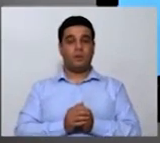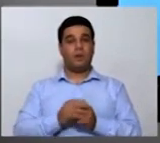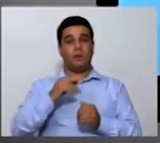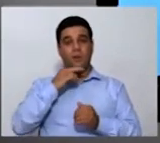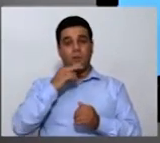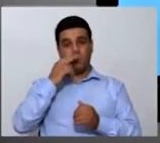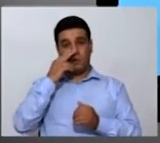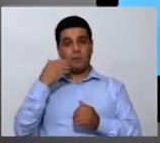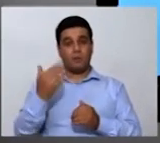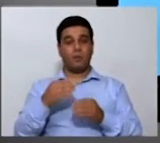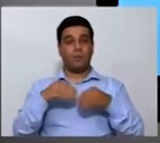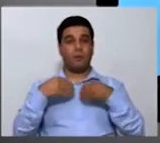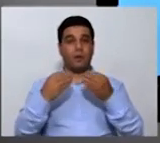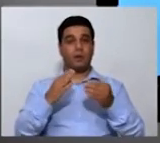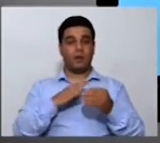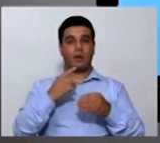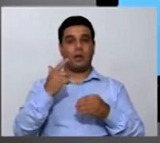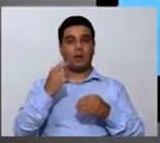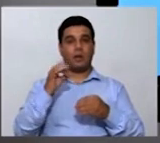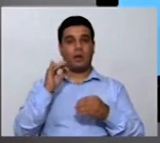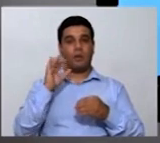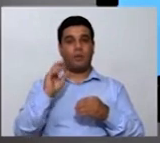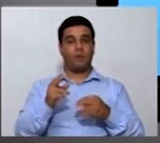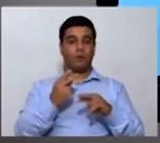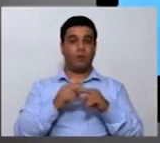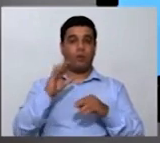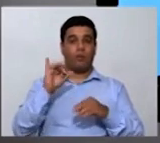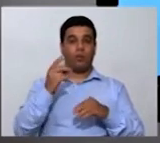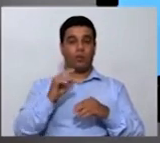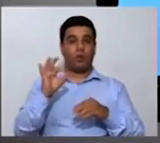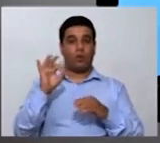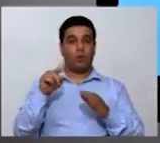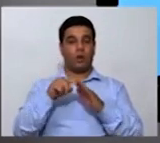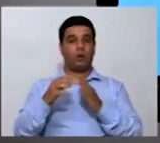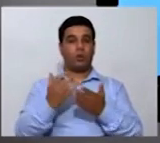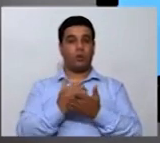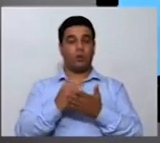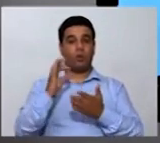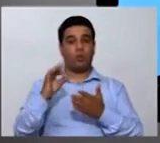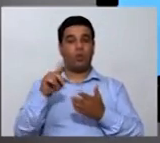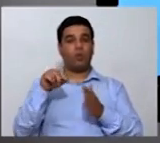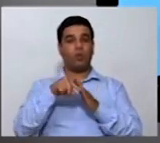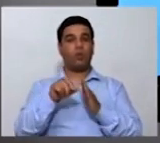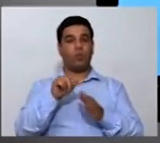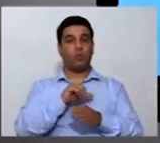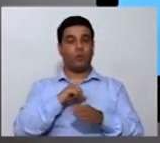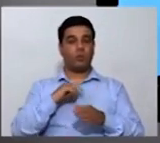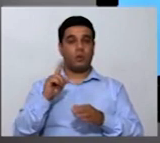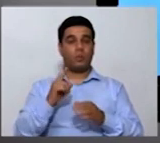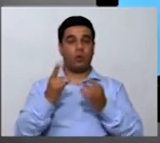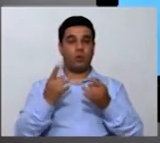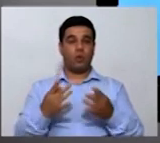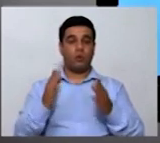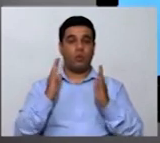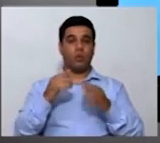E'tibor bering, berilgan grafik. Funksiyaning nullarini toping. Nullari o'zi nima? Agar sodda